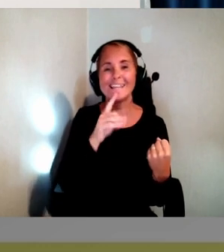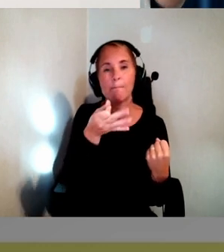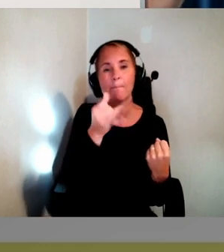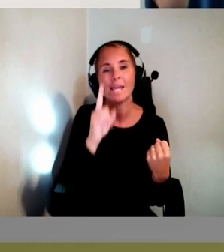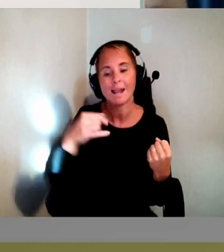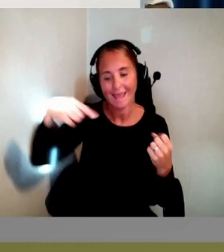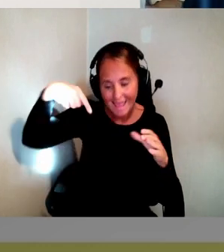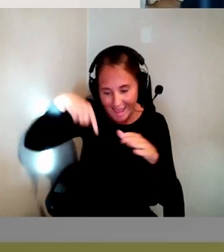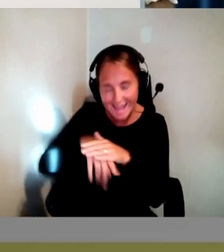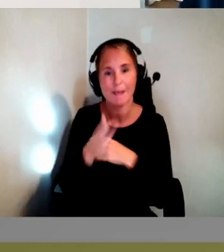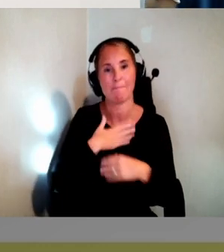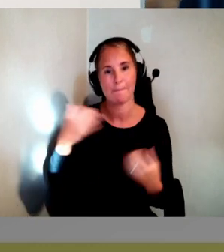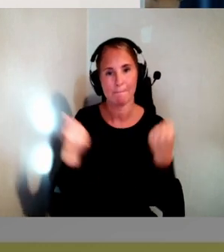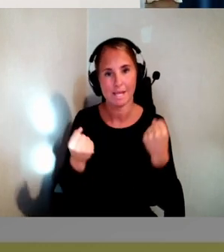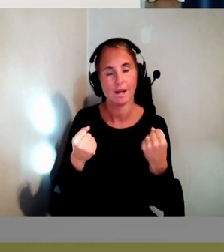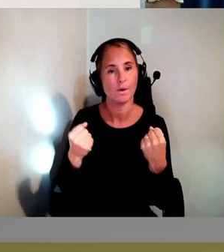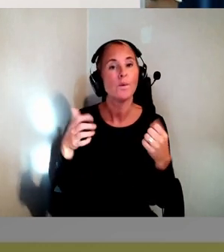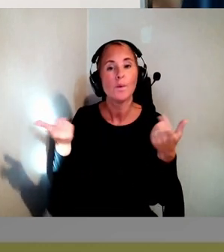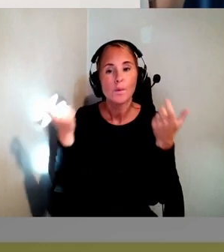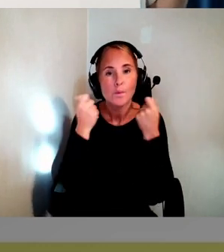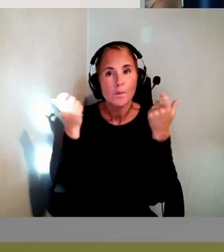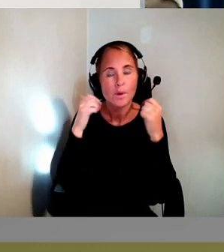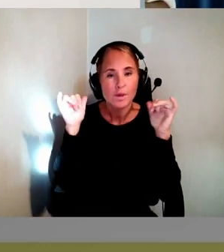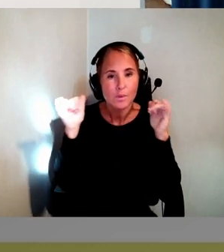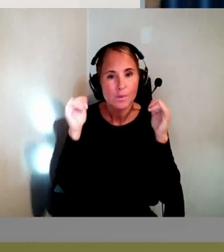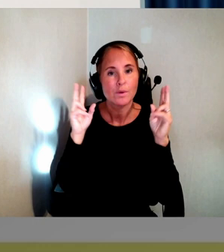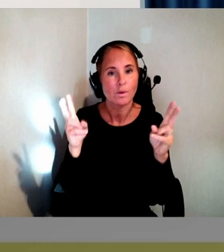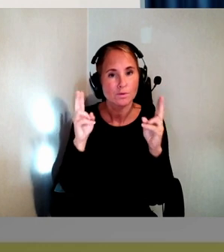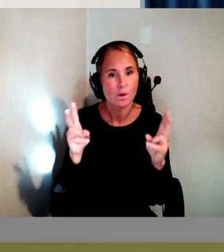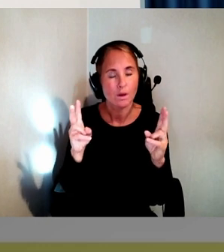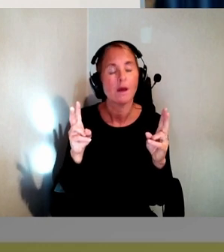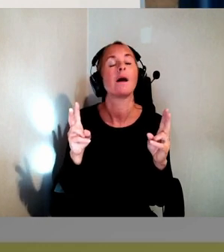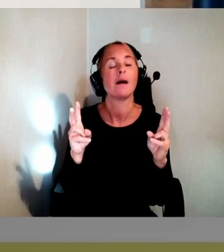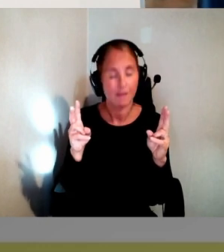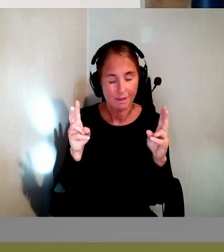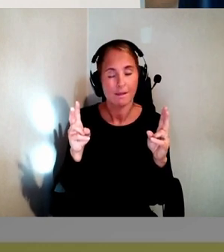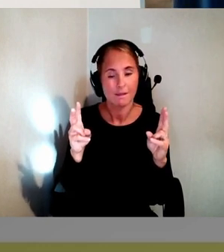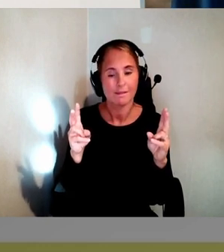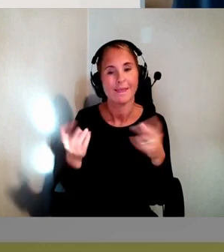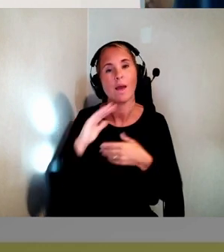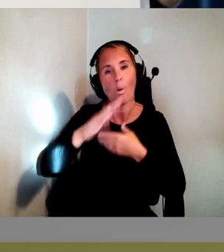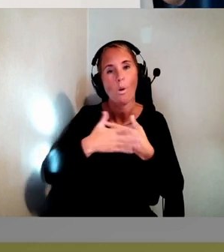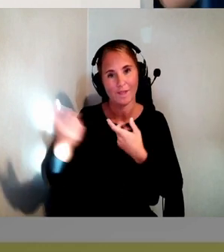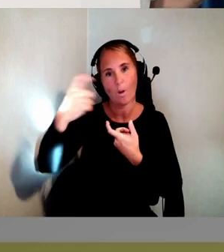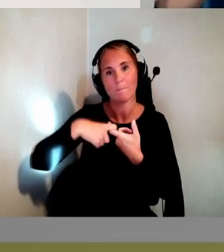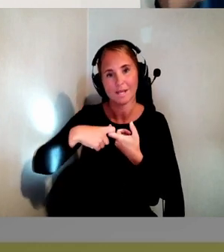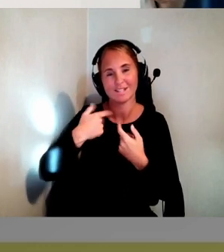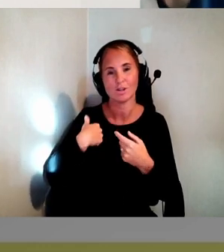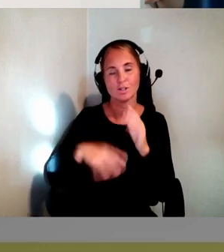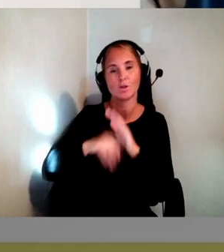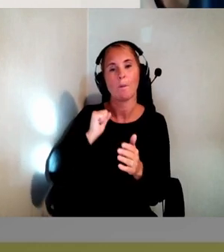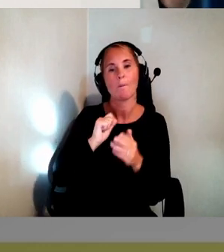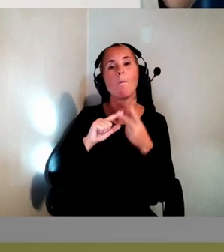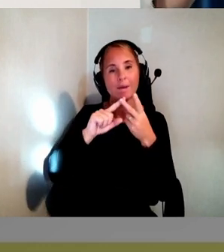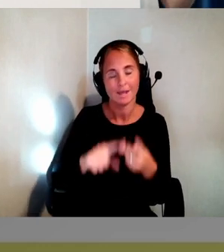hör man ett ljud också det är återkopplingen och det här kommer jag tillbaks till för att eh sen kom internet och